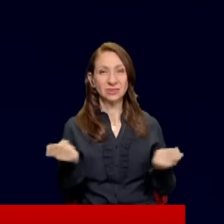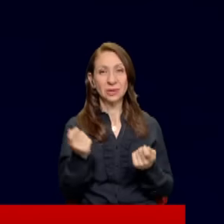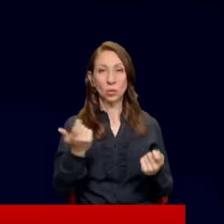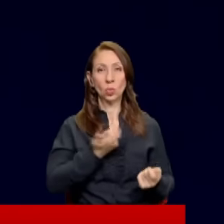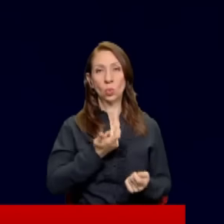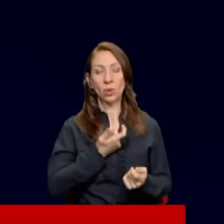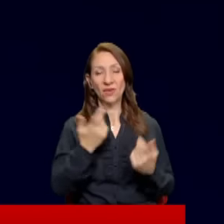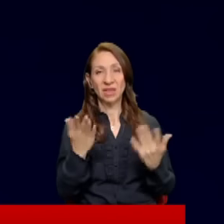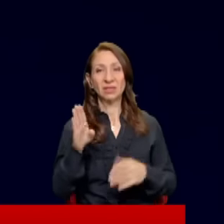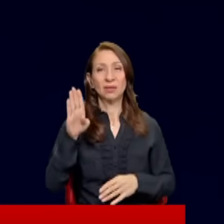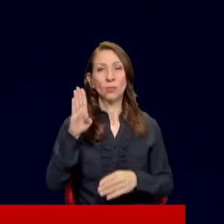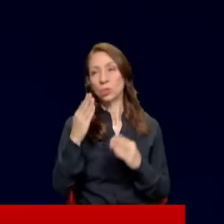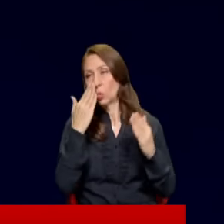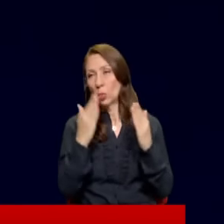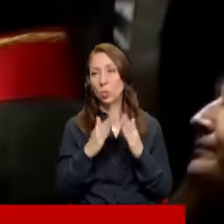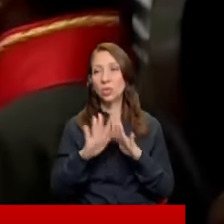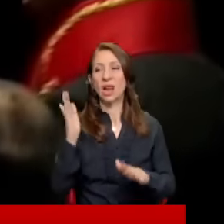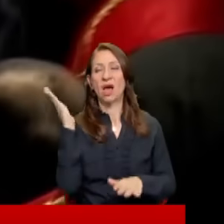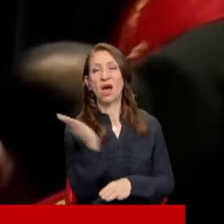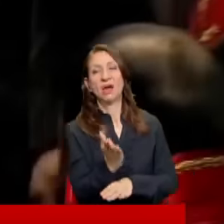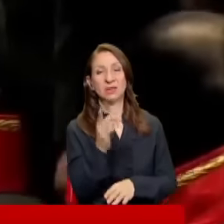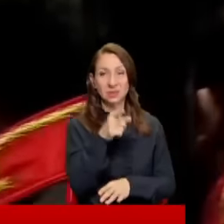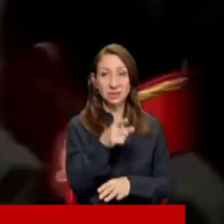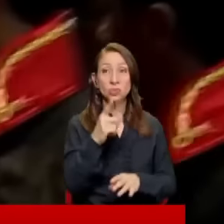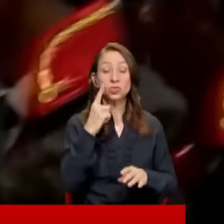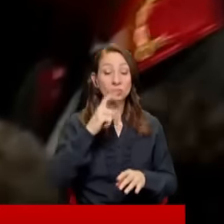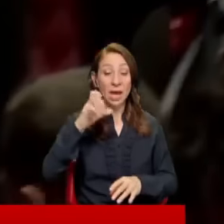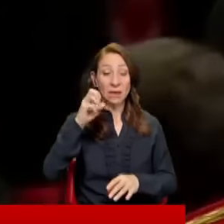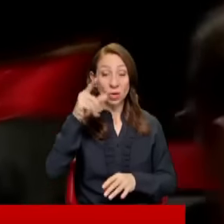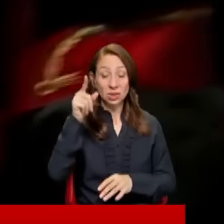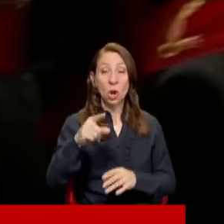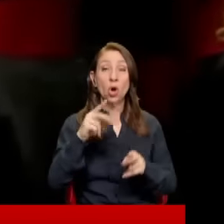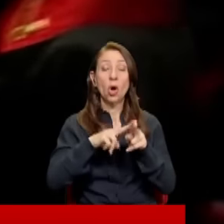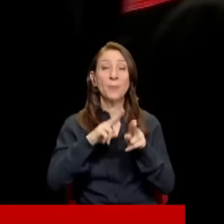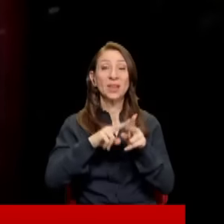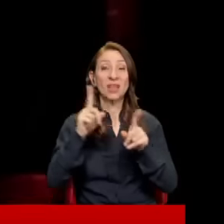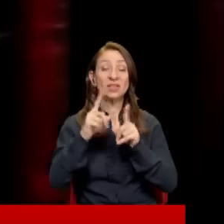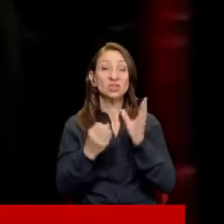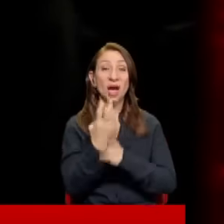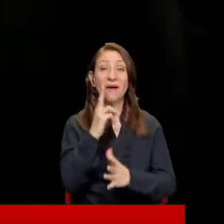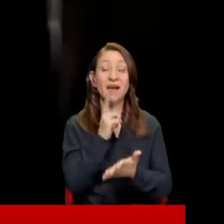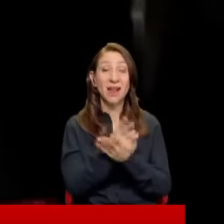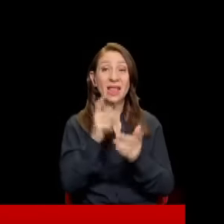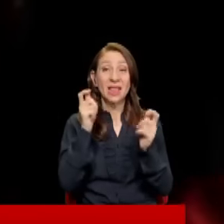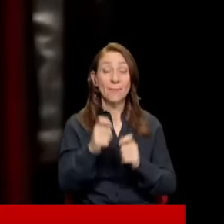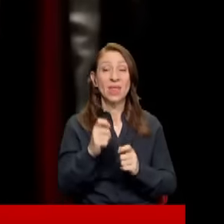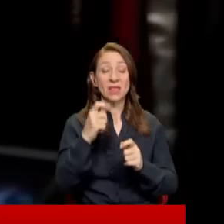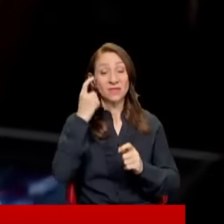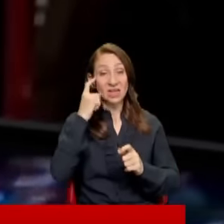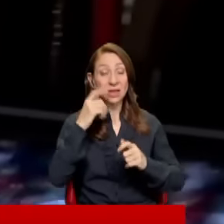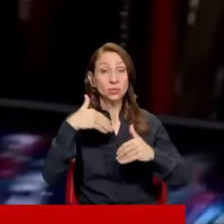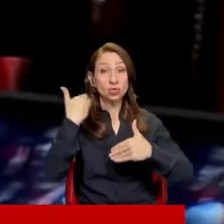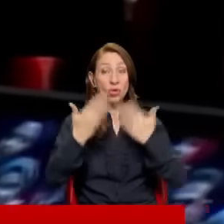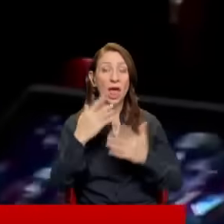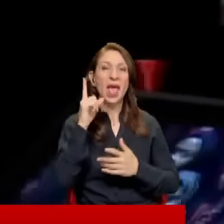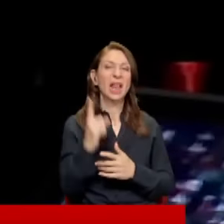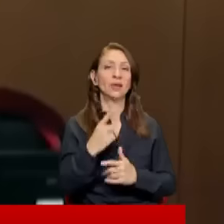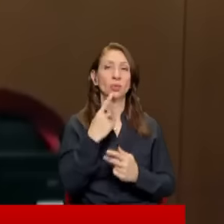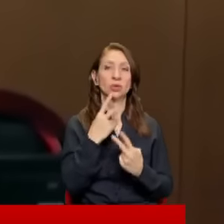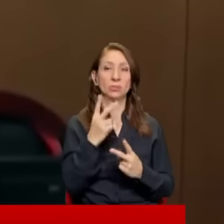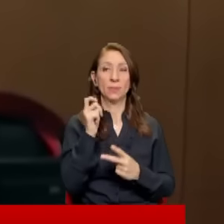hukuka ve demokrasiye hakarettir Cumhurbaşkanı Erdoğan Kobani davasında çıkan kararların ve yapılan yorumların ardından ilk kez